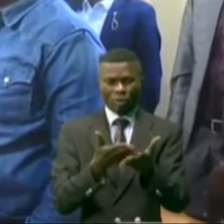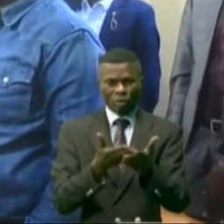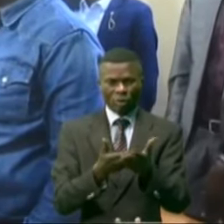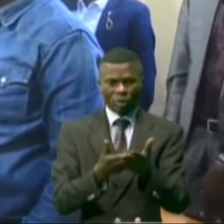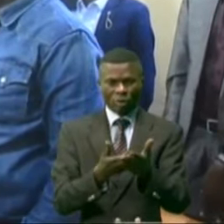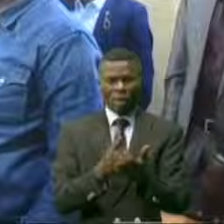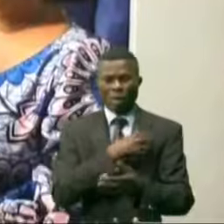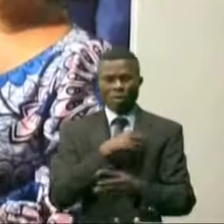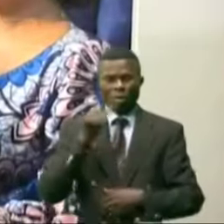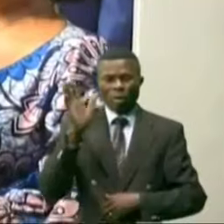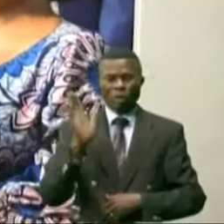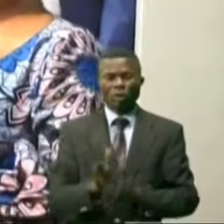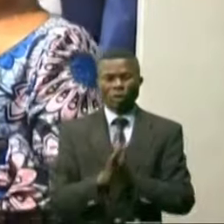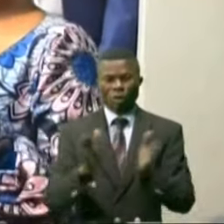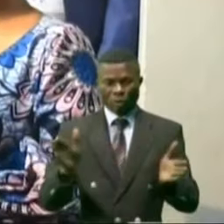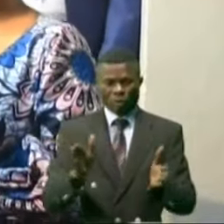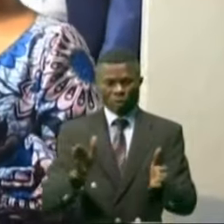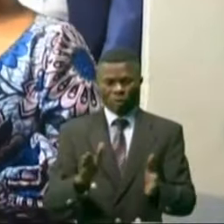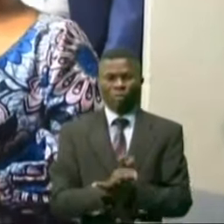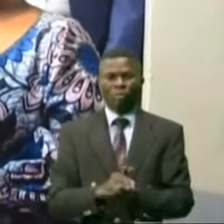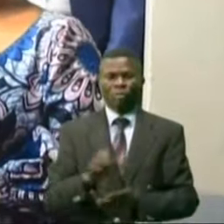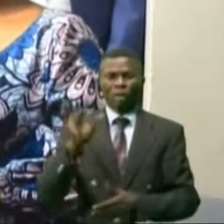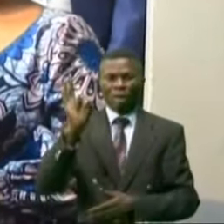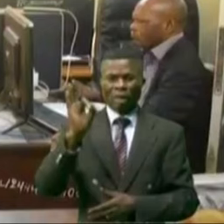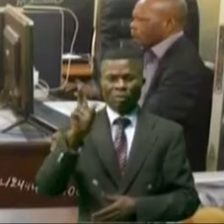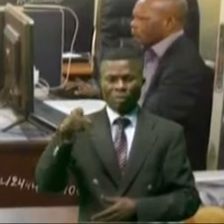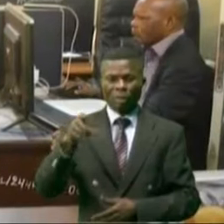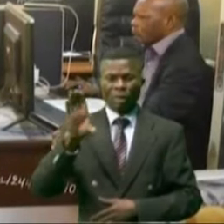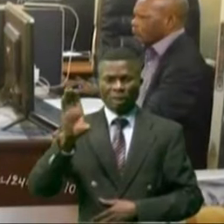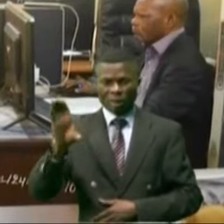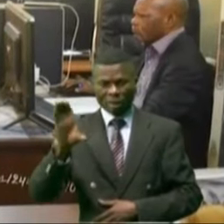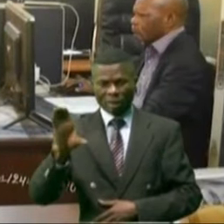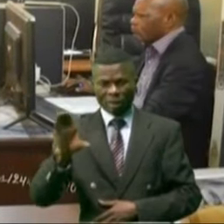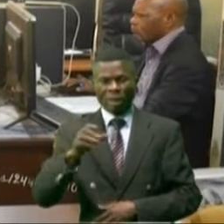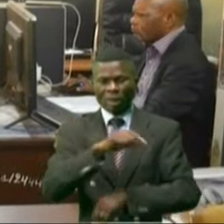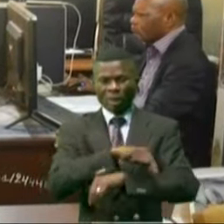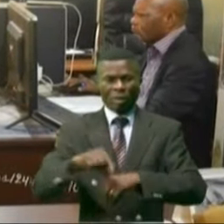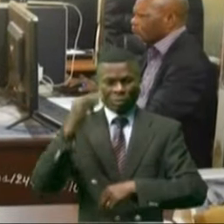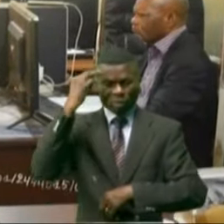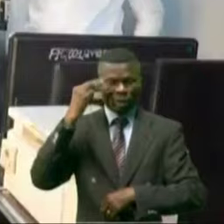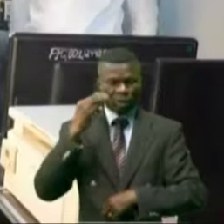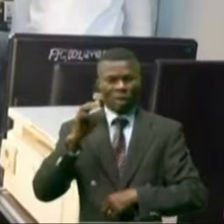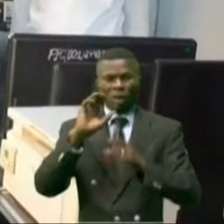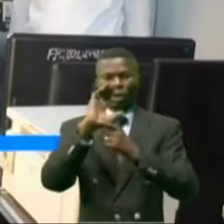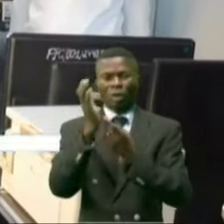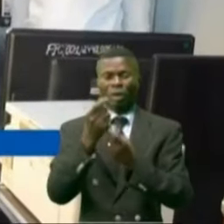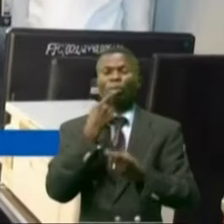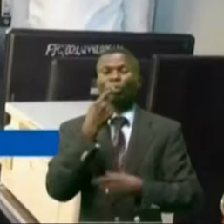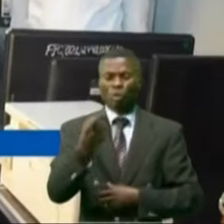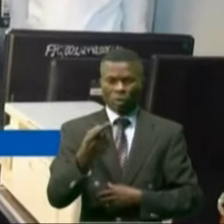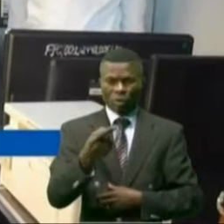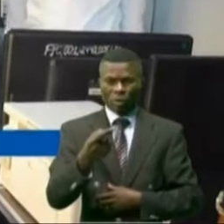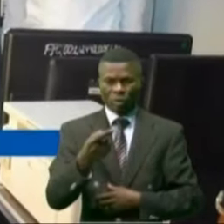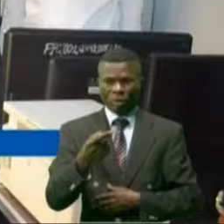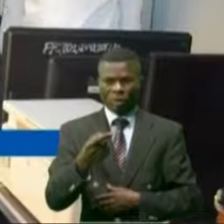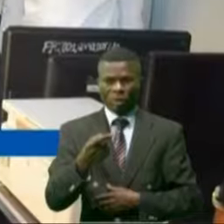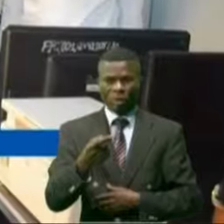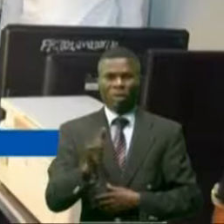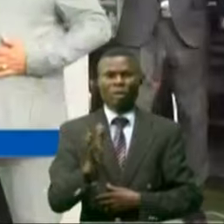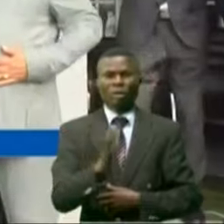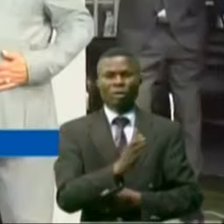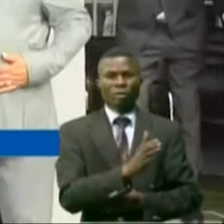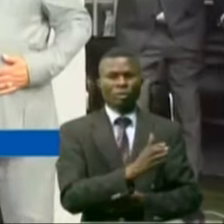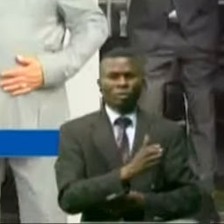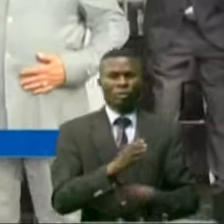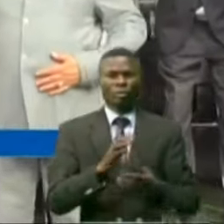la directrice générale du FPC, bras séculier du ministère de la Culture, a martelé que le secteur culturel est une